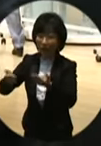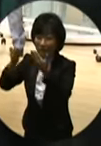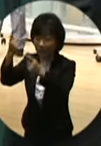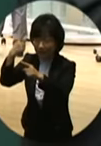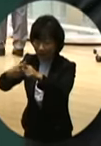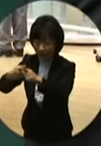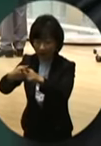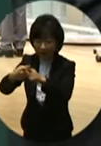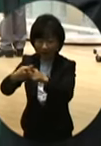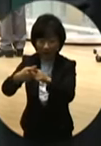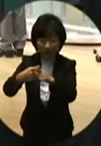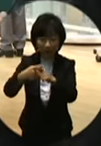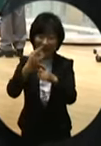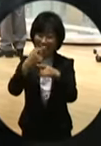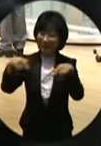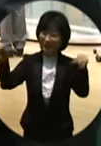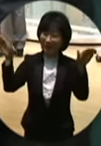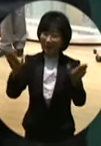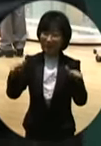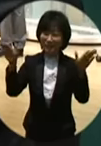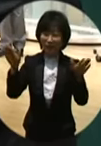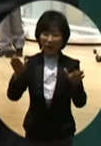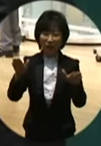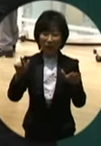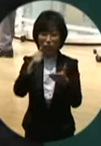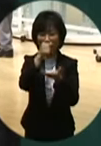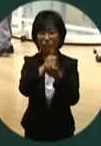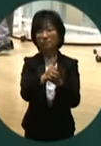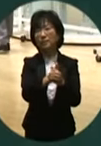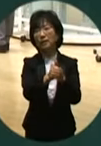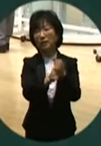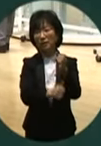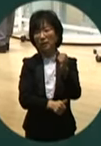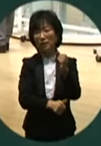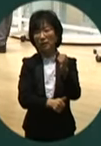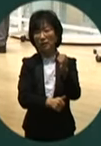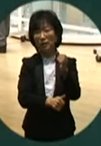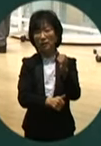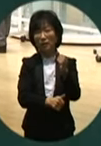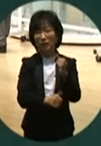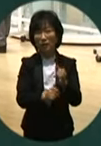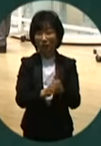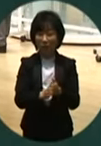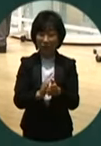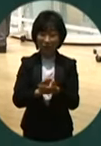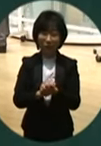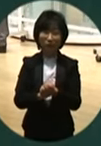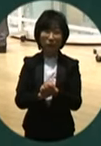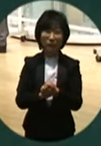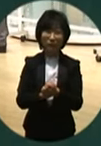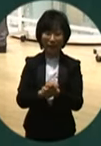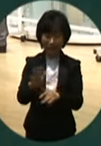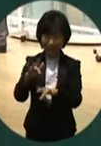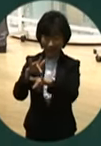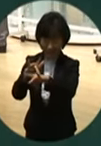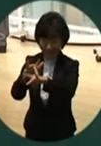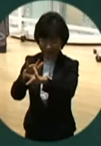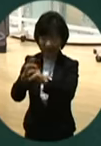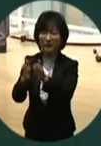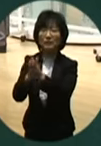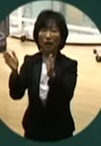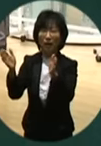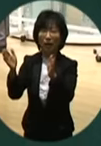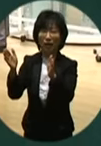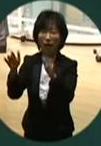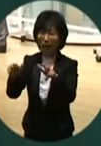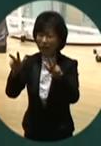but the angel that was in charge of praise, he fell. 예, 이 사건이 지금도 계속되는데 여러분 태어나기 전에 벌써